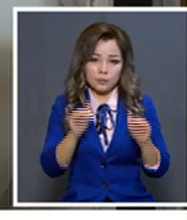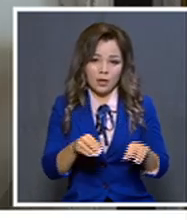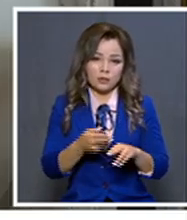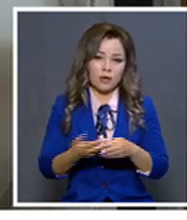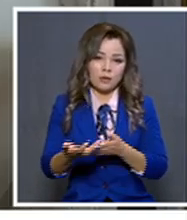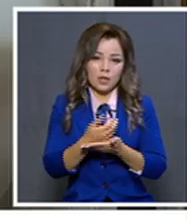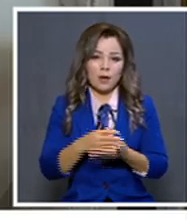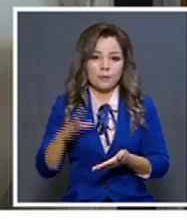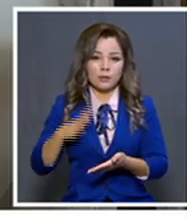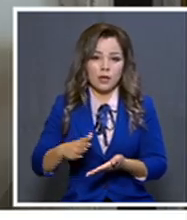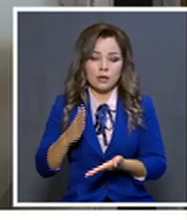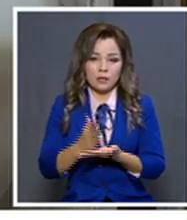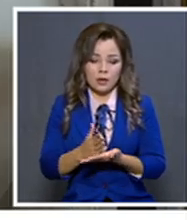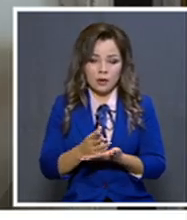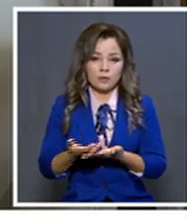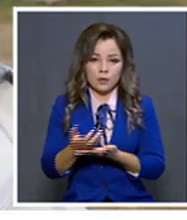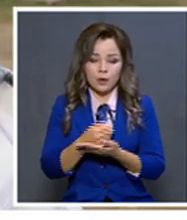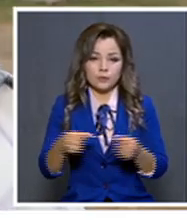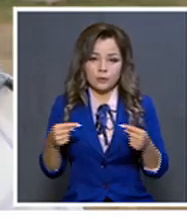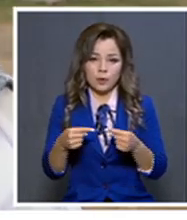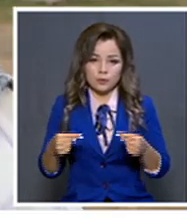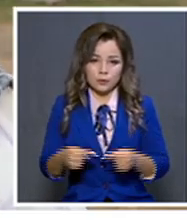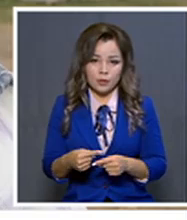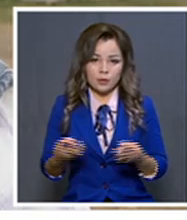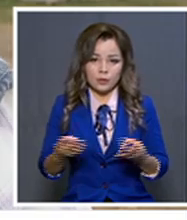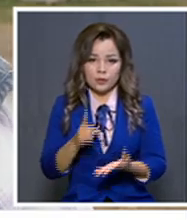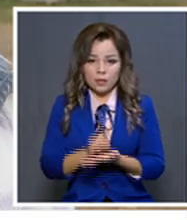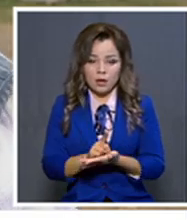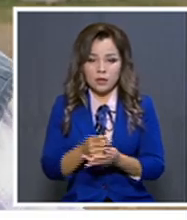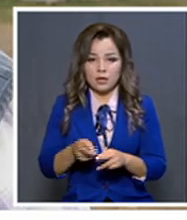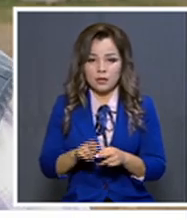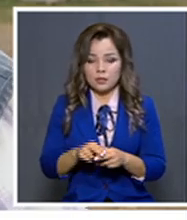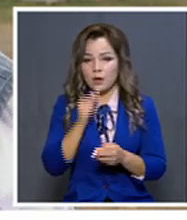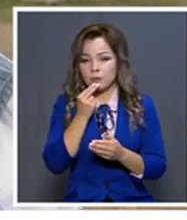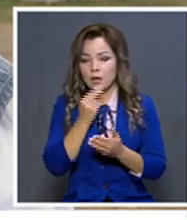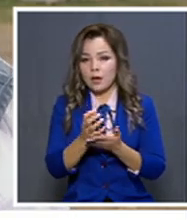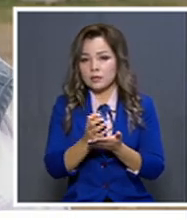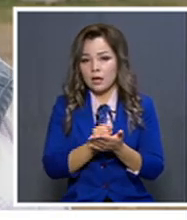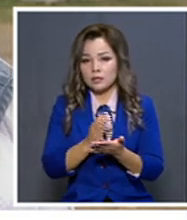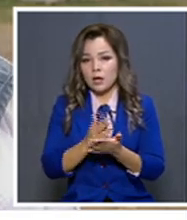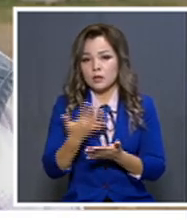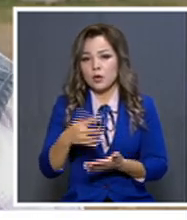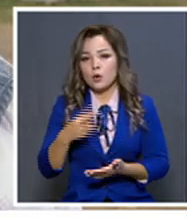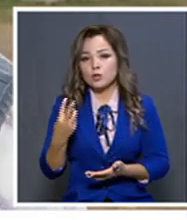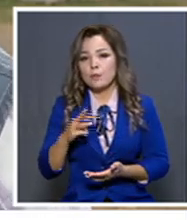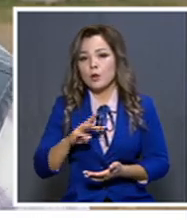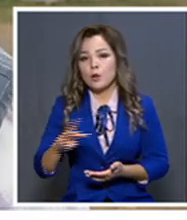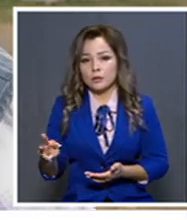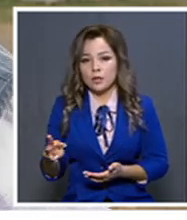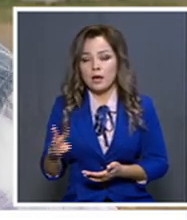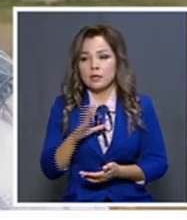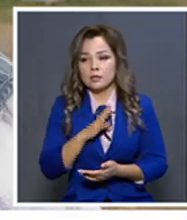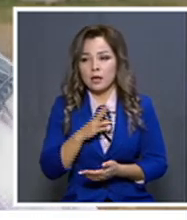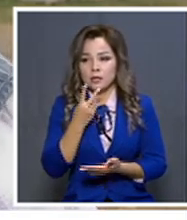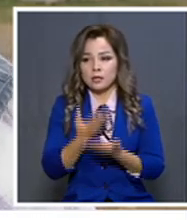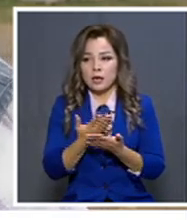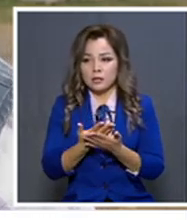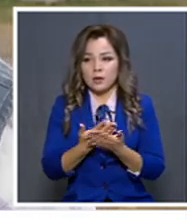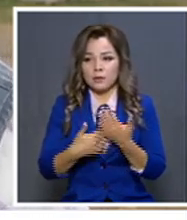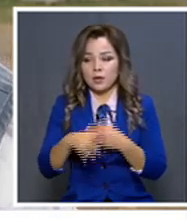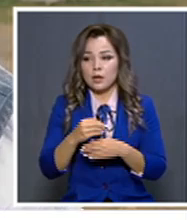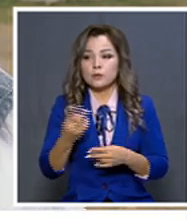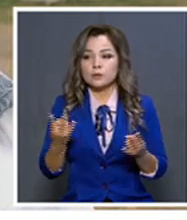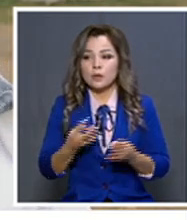болды. Бұл астық кептіретін комплекс, бағасы 23 миллион, қымбат болса бұл бізге